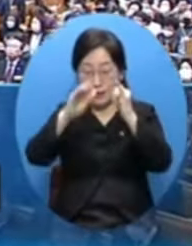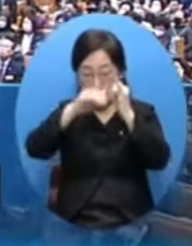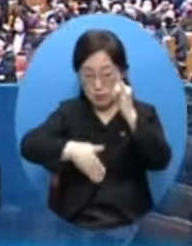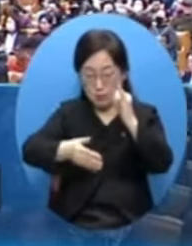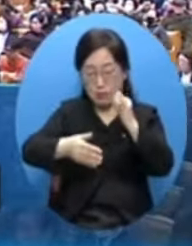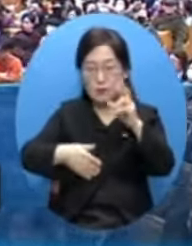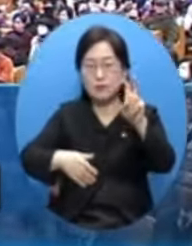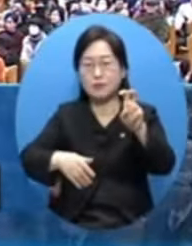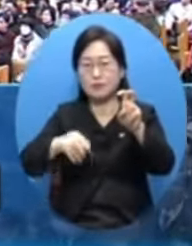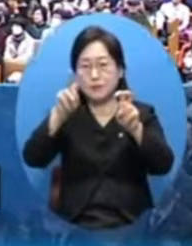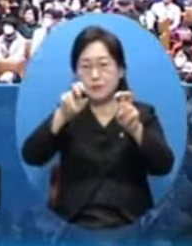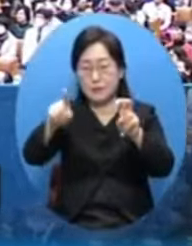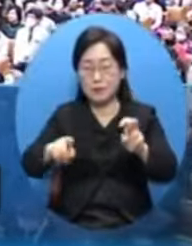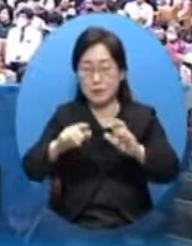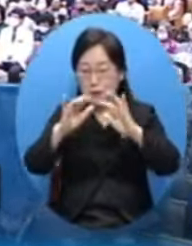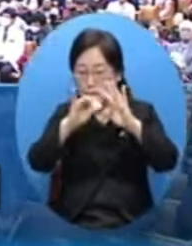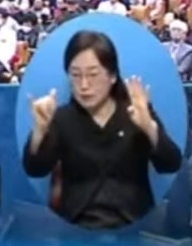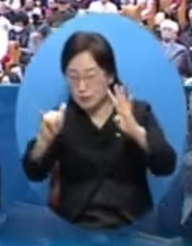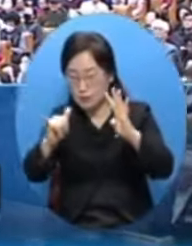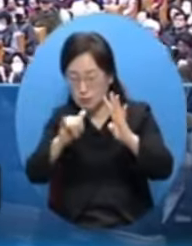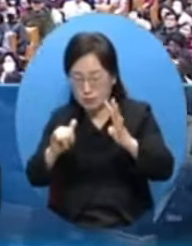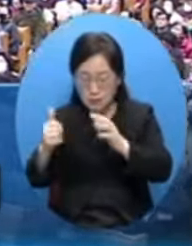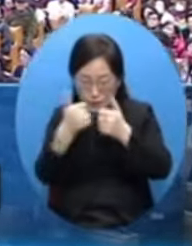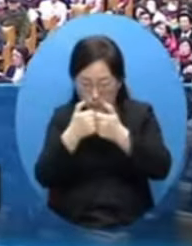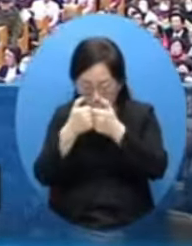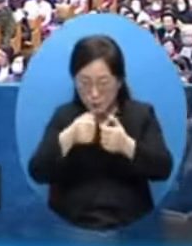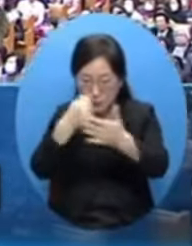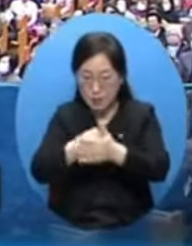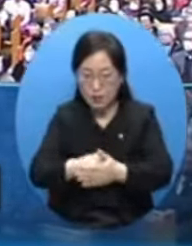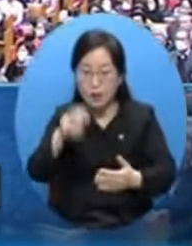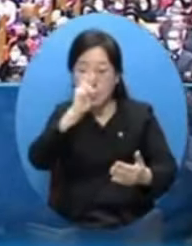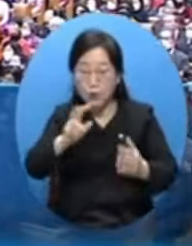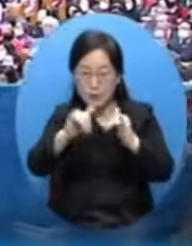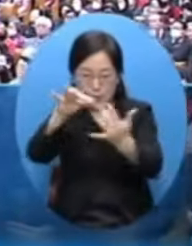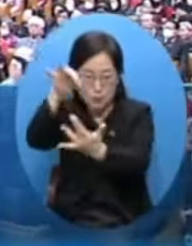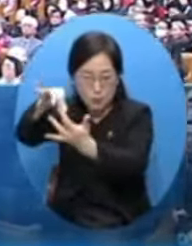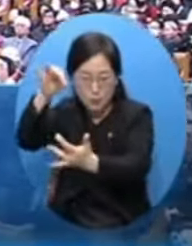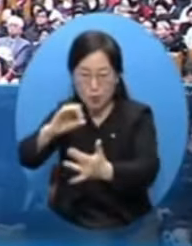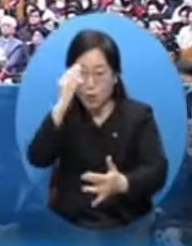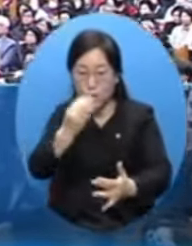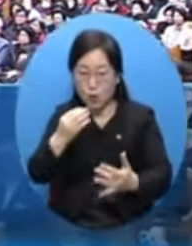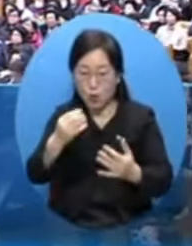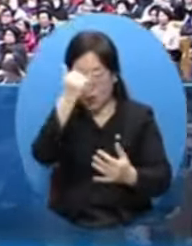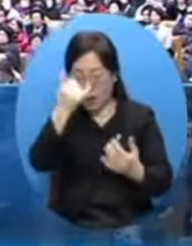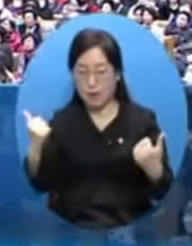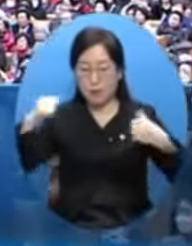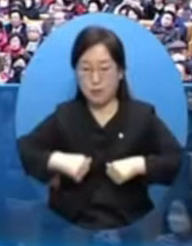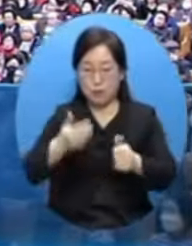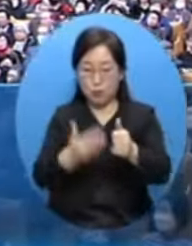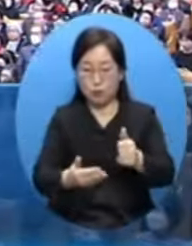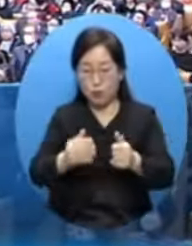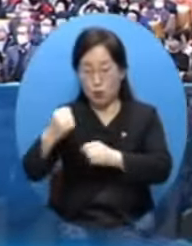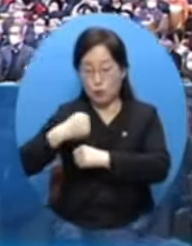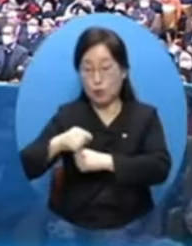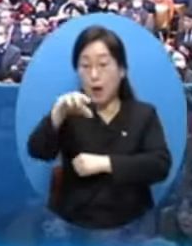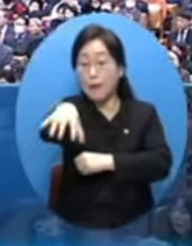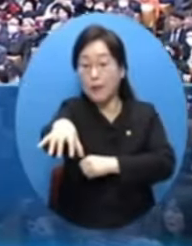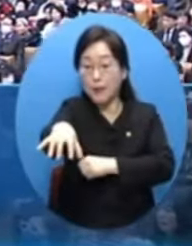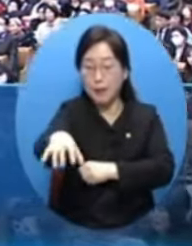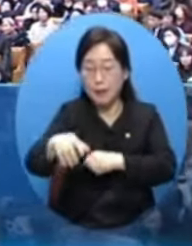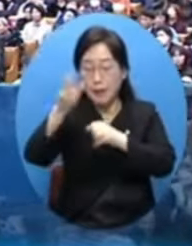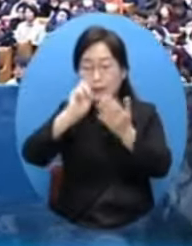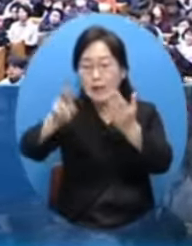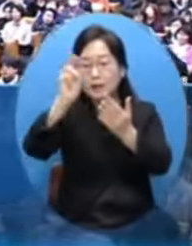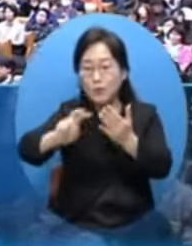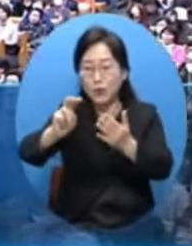의논하고 노래하는 자들을 택하여 거룩한 예복을 입히고 군대 앞에서 행진하며 야를 찬송하여 이르기를 야에게 감사하세 그의